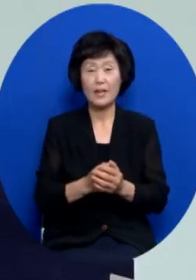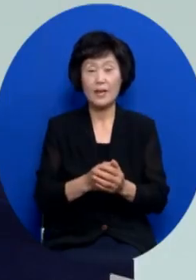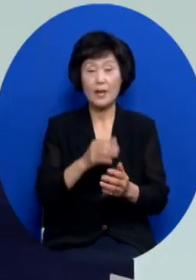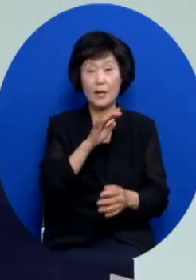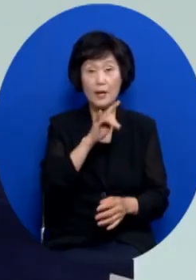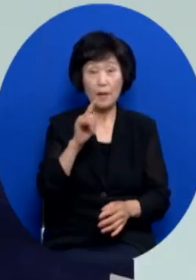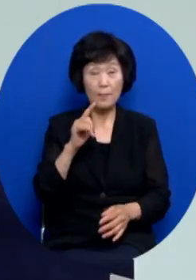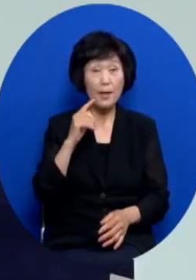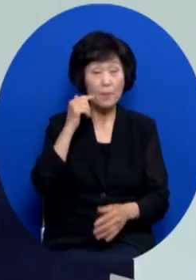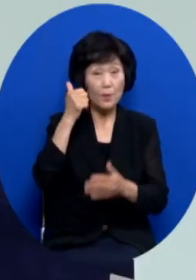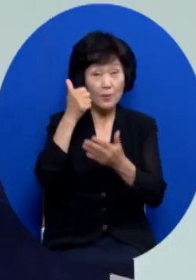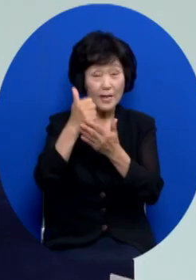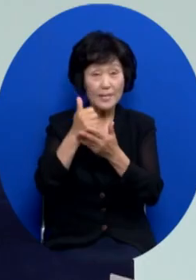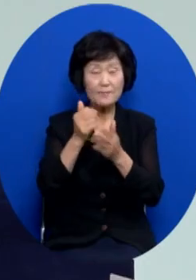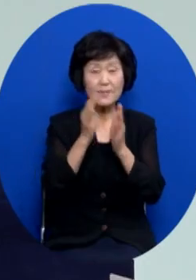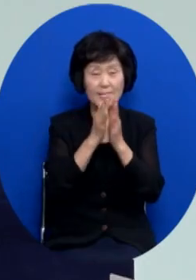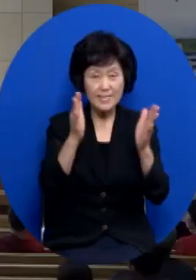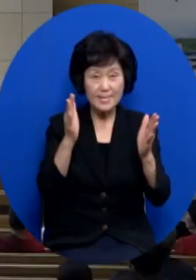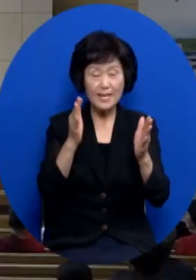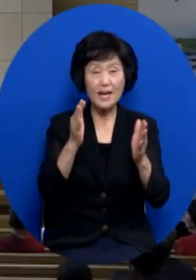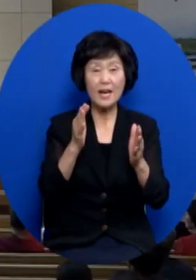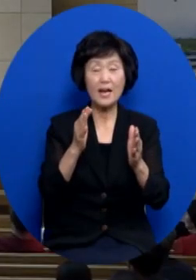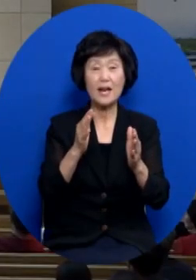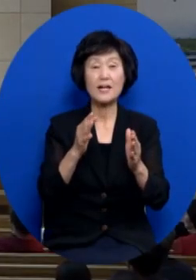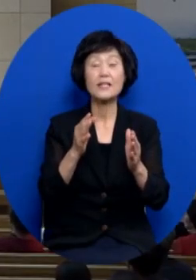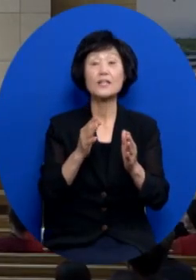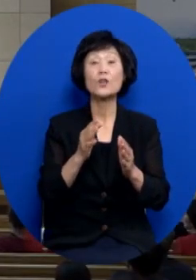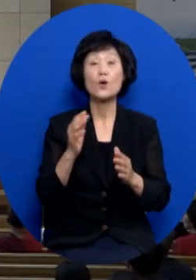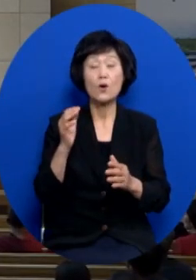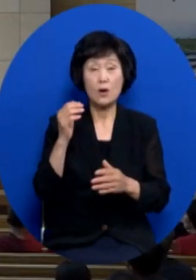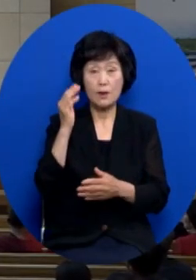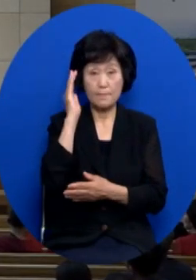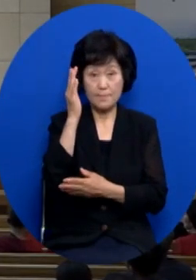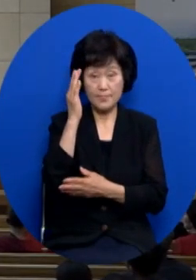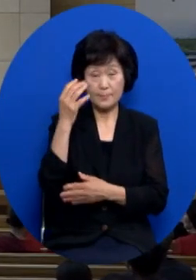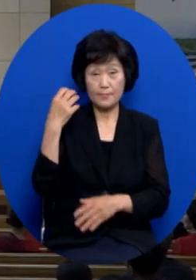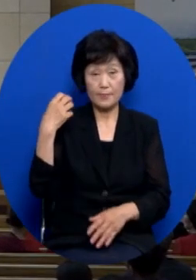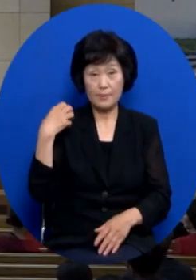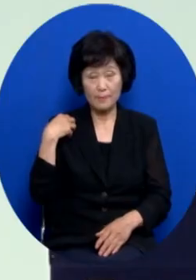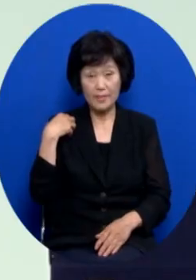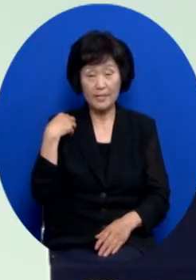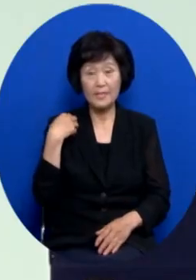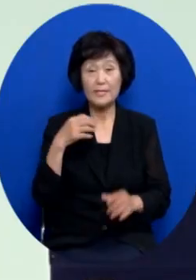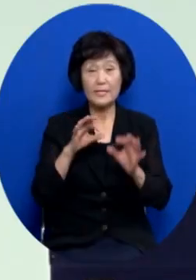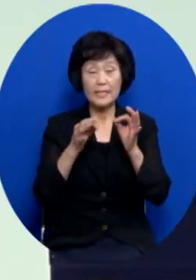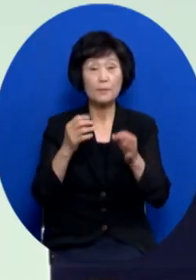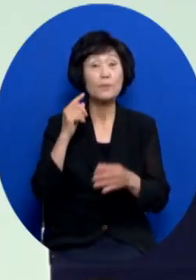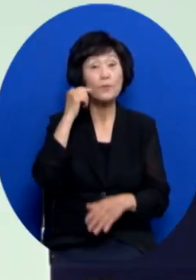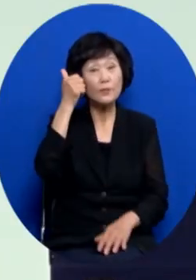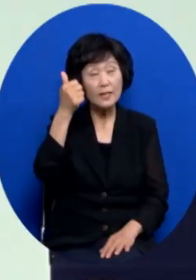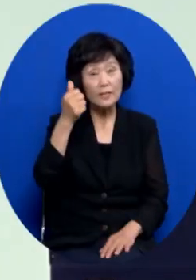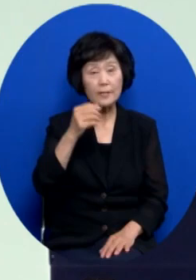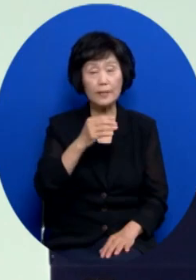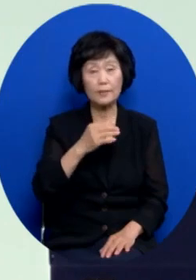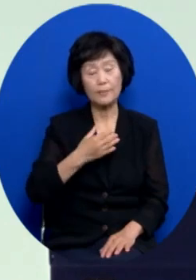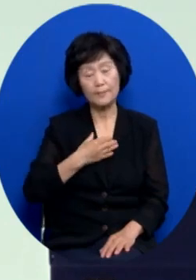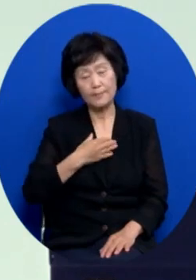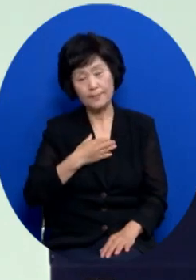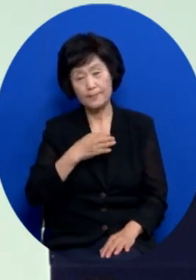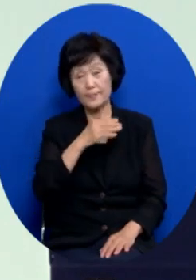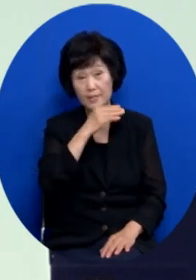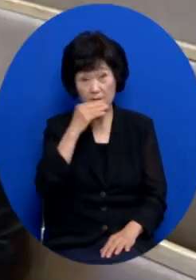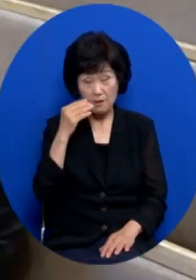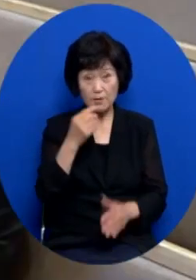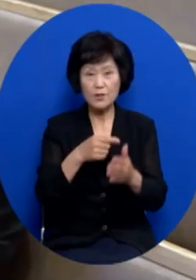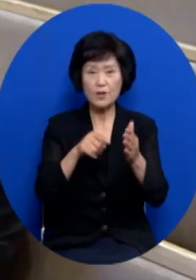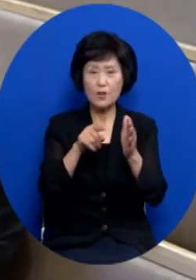회장의 개회선언으로 시작된 예배에서 말씀을 전한 동부연회 김영민 감독은 경건을 위한 연단의 과정을